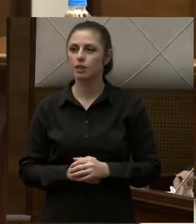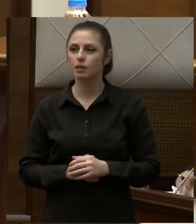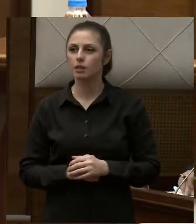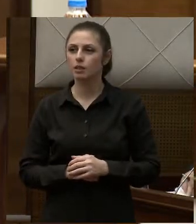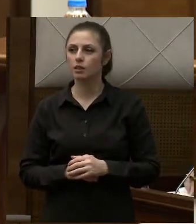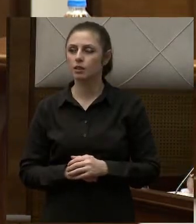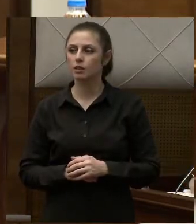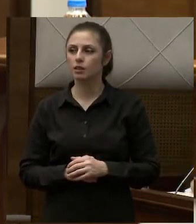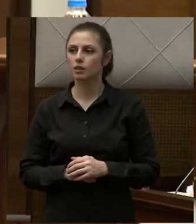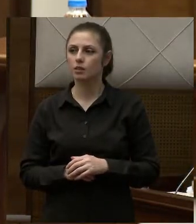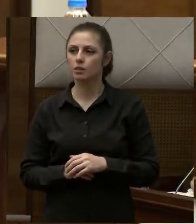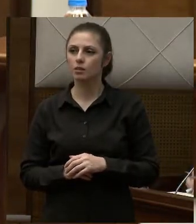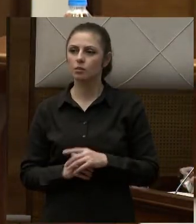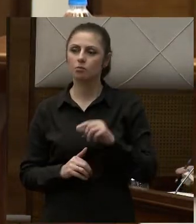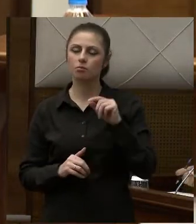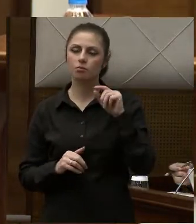popülizm değil.